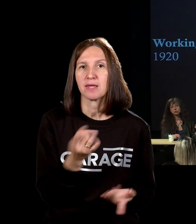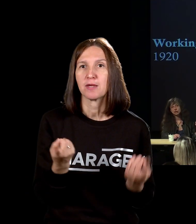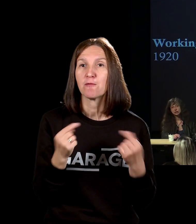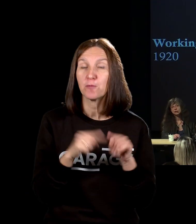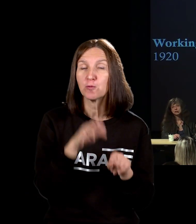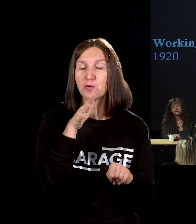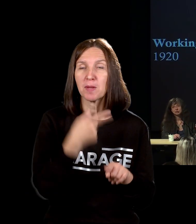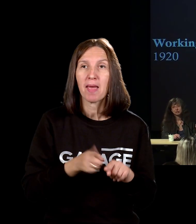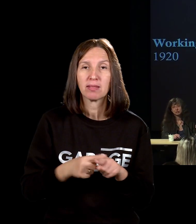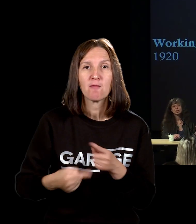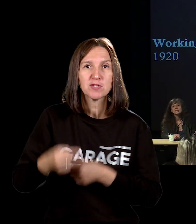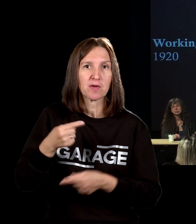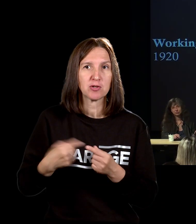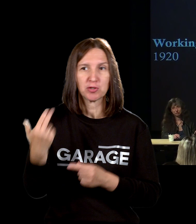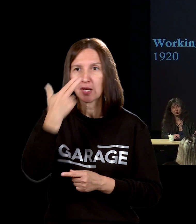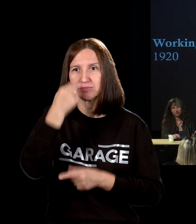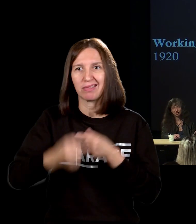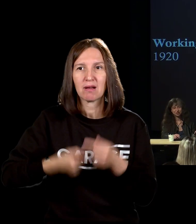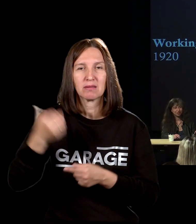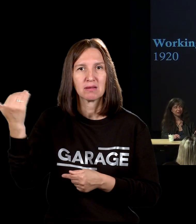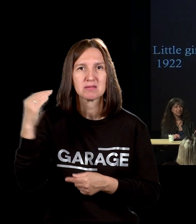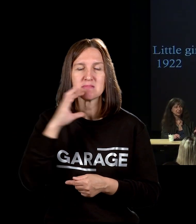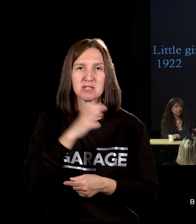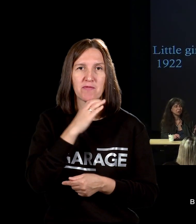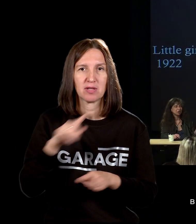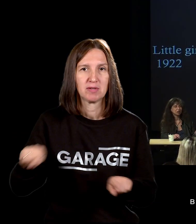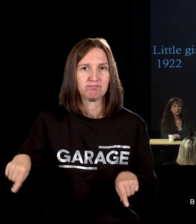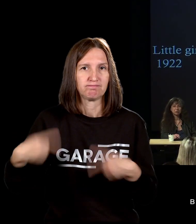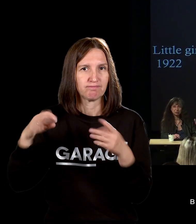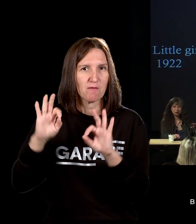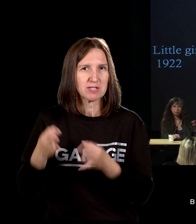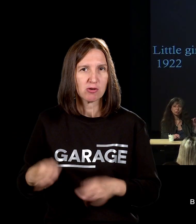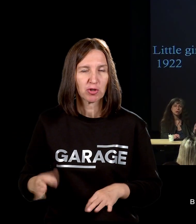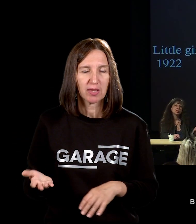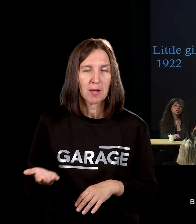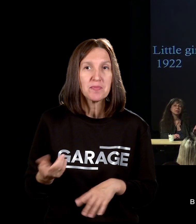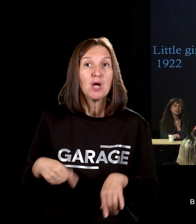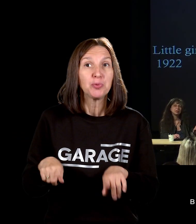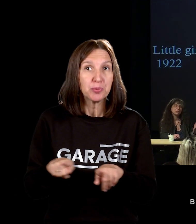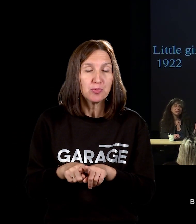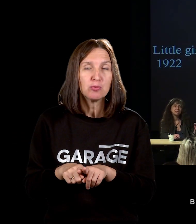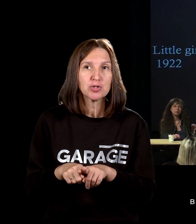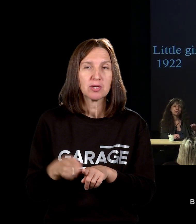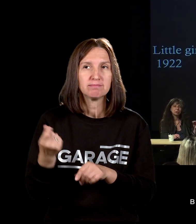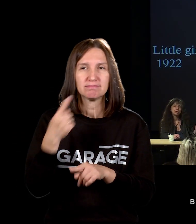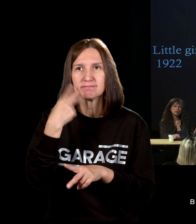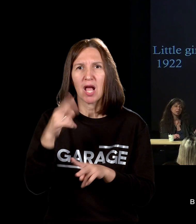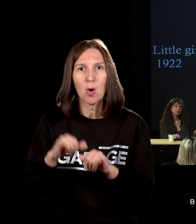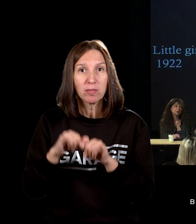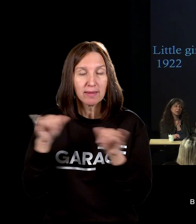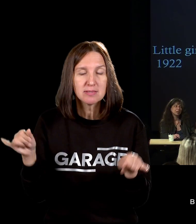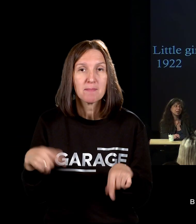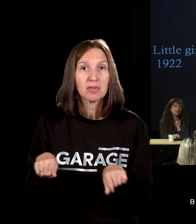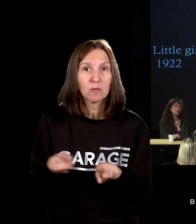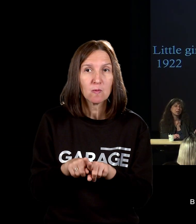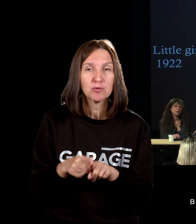этой самой традициям Северного Возрождения, да, которые тоже оказывается гротескным, которые тоже